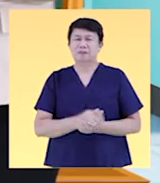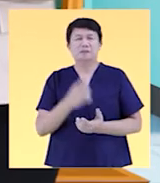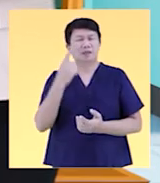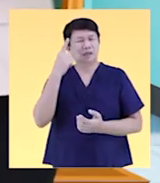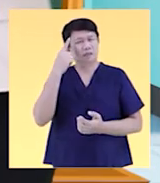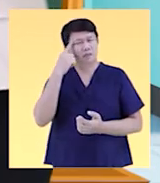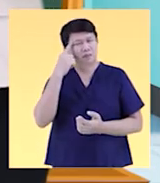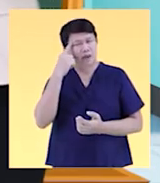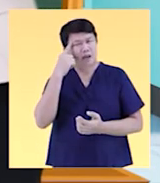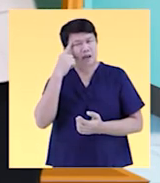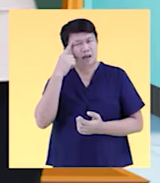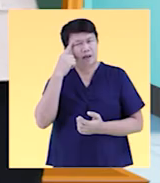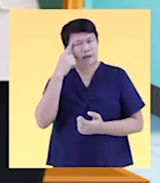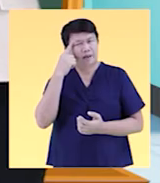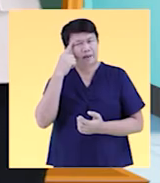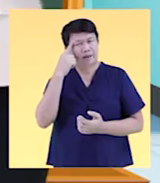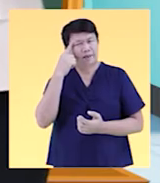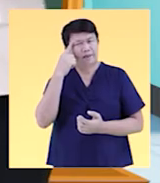Naisip na ba?